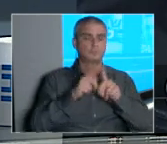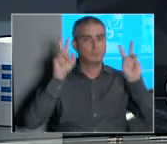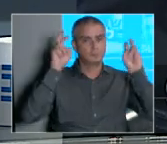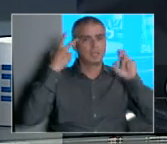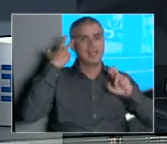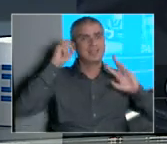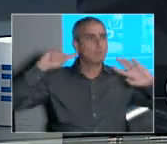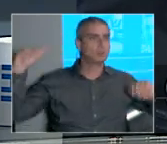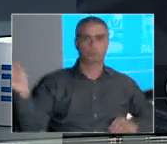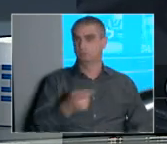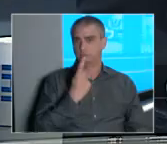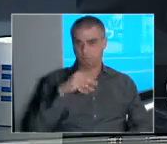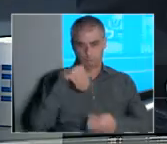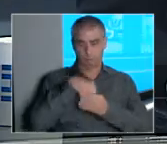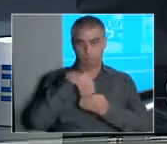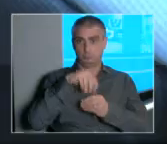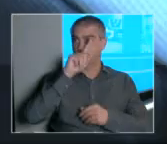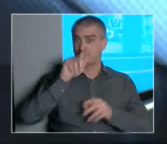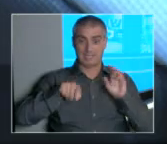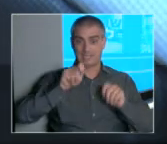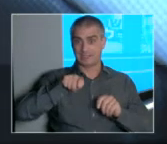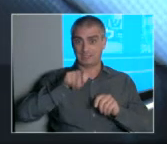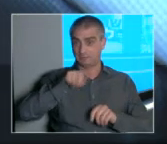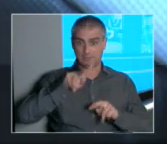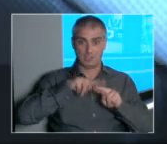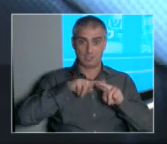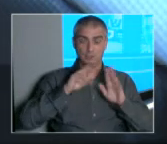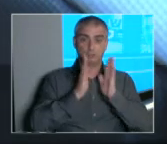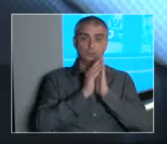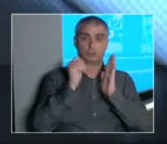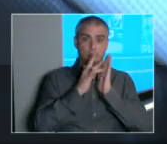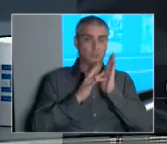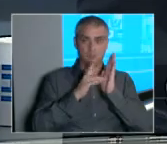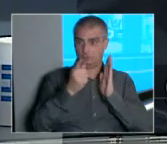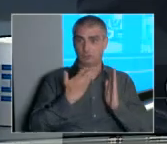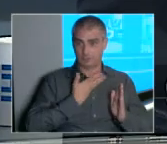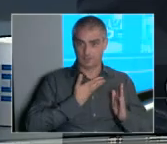התאבדות קולקטיבית, שהלכתם להצביע בעד פיזור כנסת אחרי 16 מנדטים,